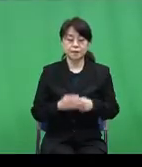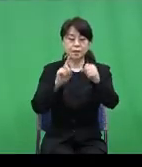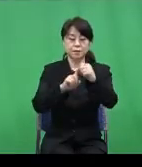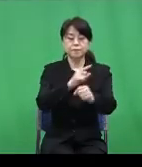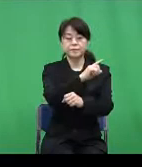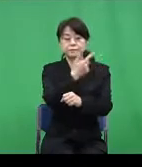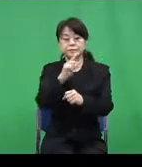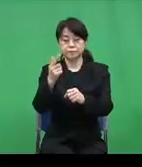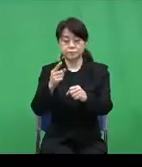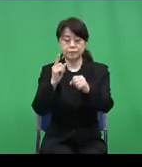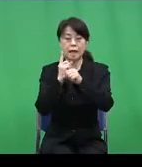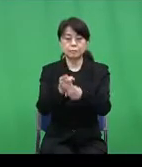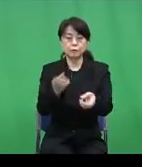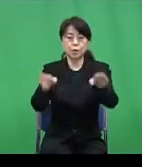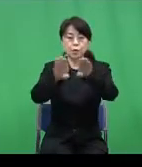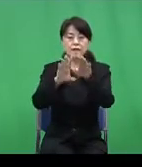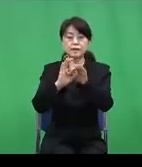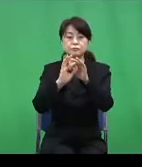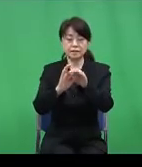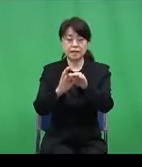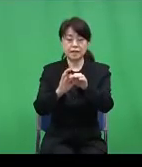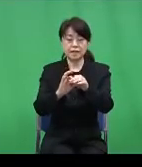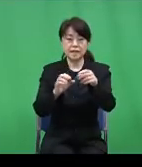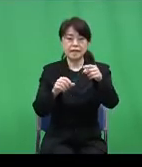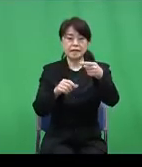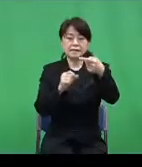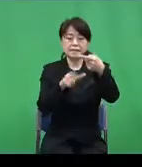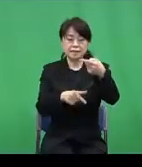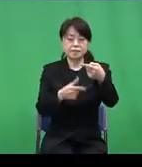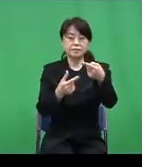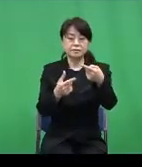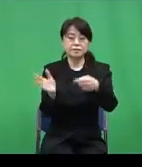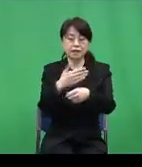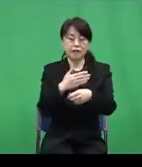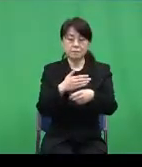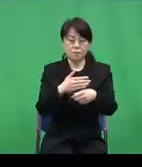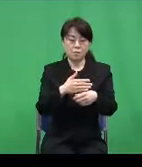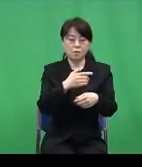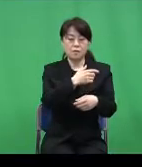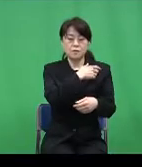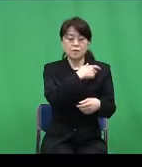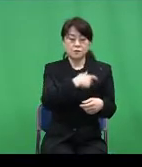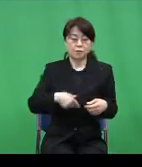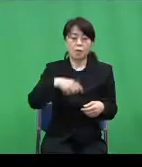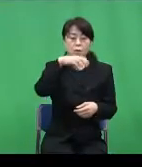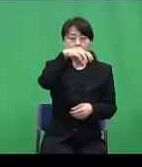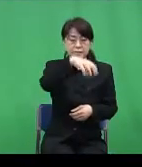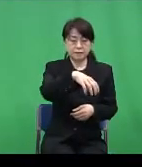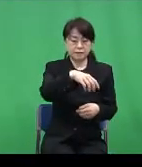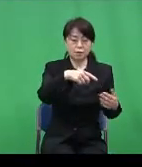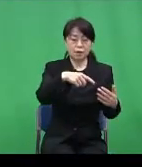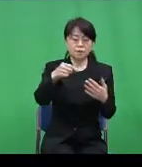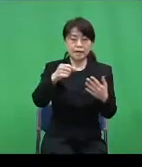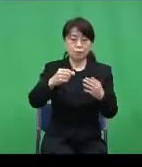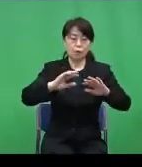年明けにも行使予定という話が、まあ、先日の検討会の方で出ていましたし、西部の方